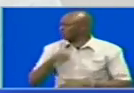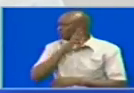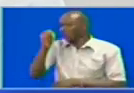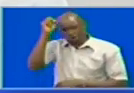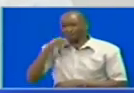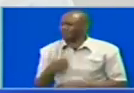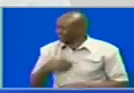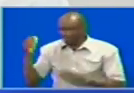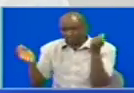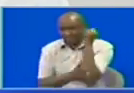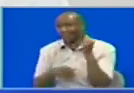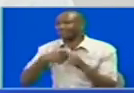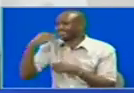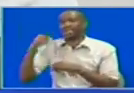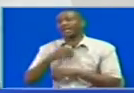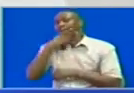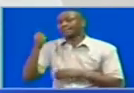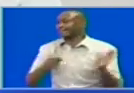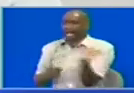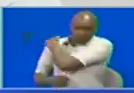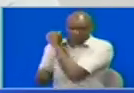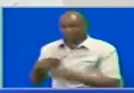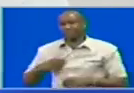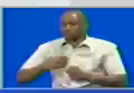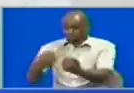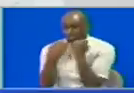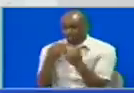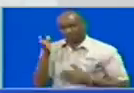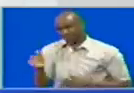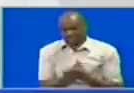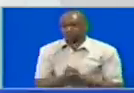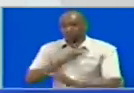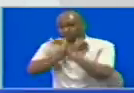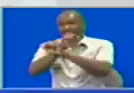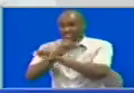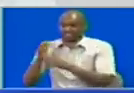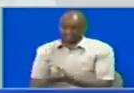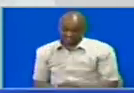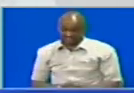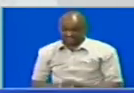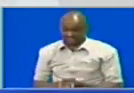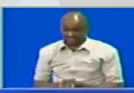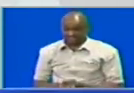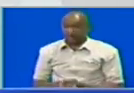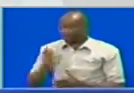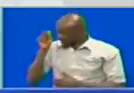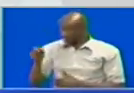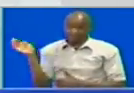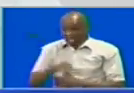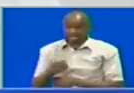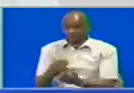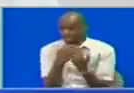itakombolea. Nikajiamulia, nikasema acha mimi rudi golini. Niangalie tuweze kuzuia, tutokee na ushindi. Nilivyorudi